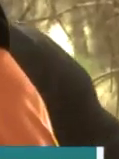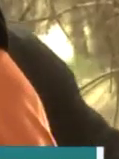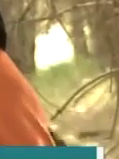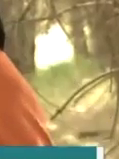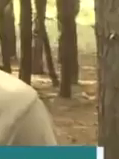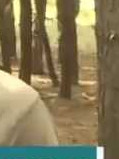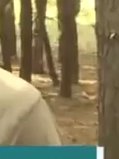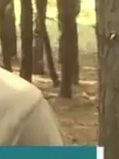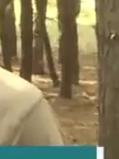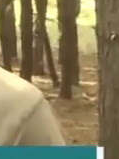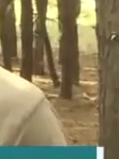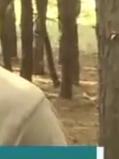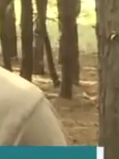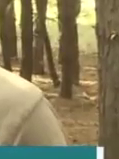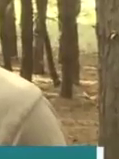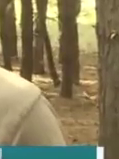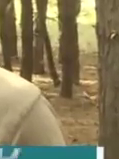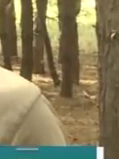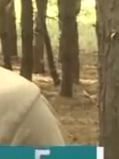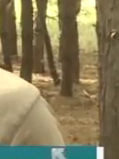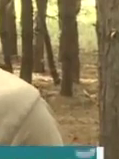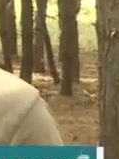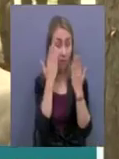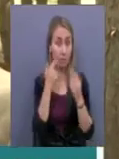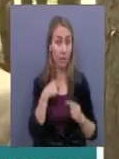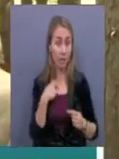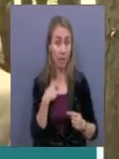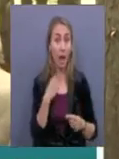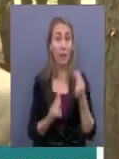мүмкіндік туғызады. Біз кейде көреміз да.